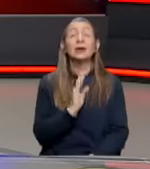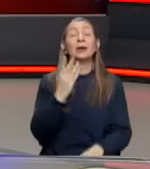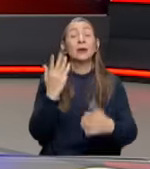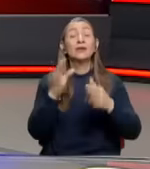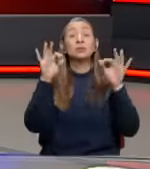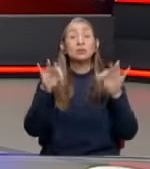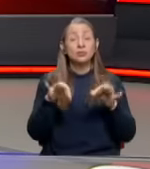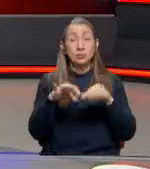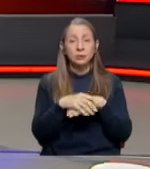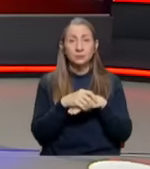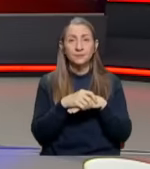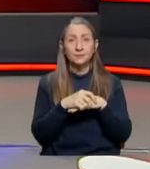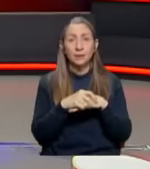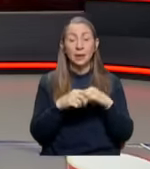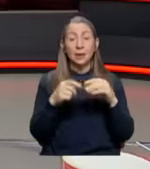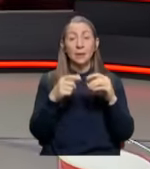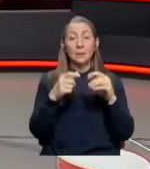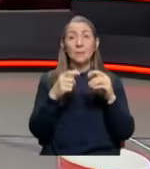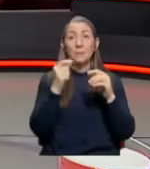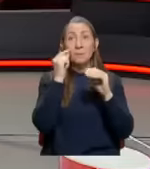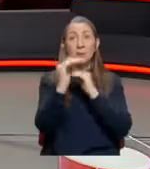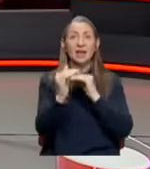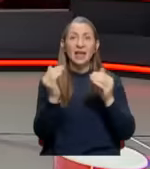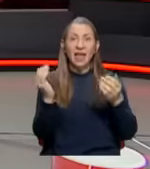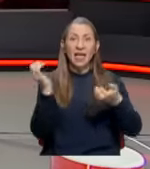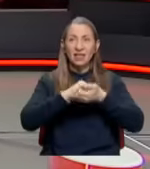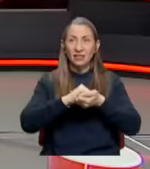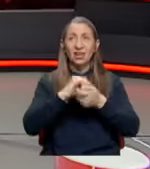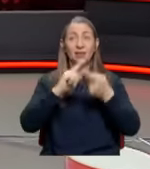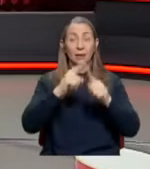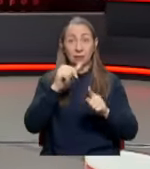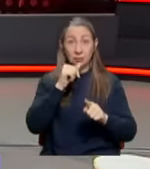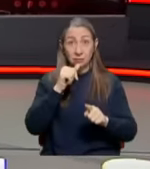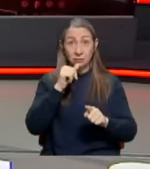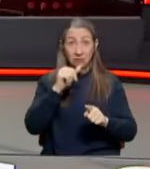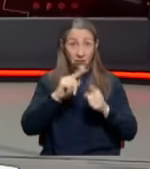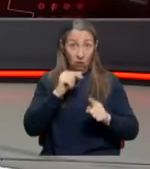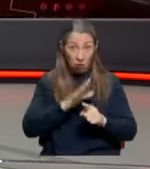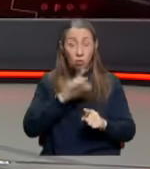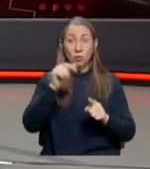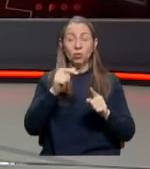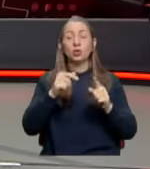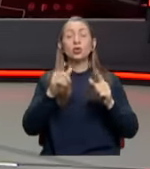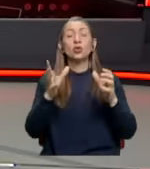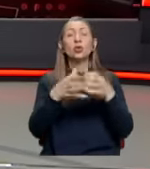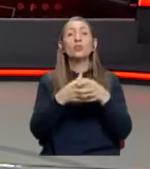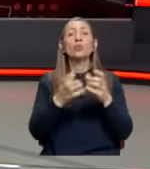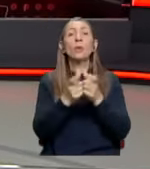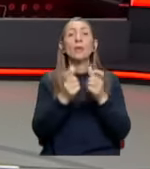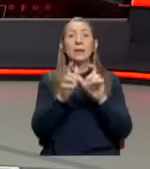Efendim şimdi Millet İttifakı'nın Cumhurbaşkanı adayı Kemal Kılıçdaroğlu bugün meclis grup kürsüsüne çıktı. Grup